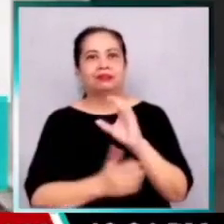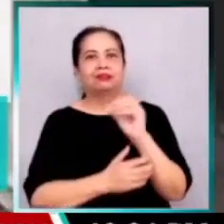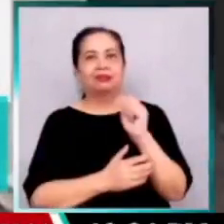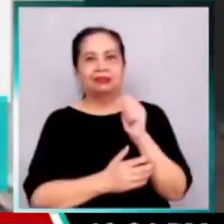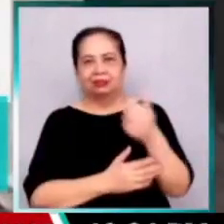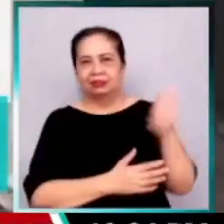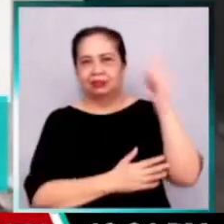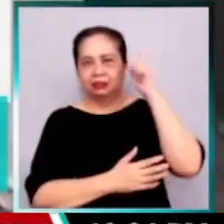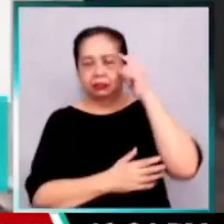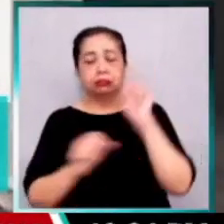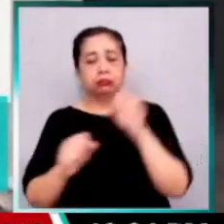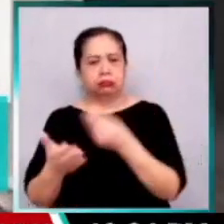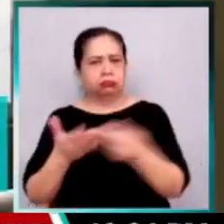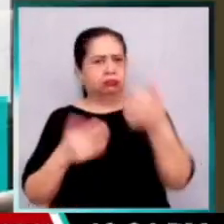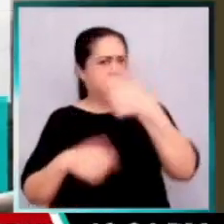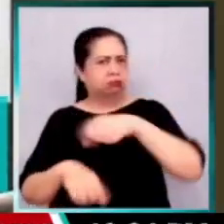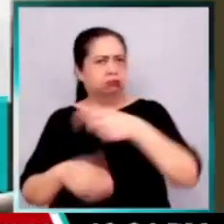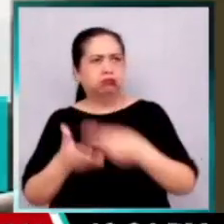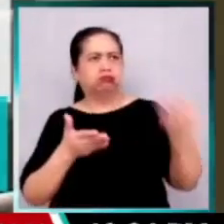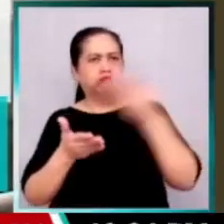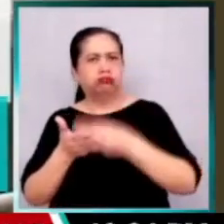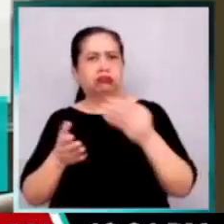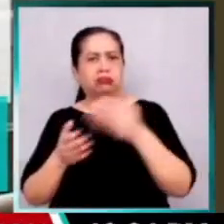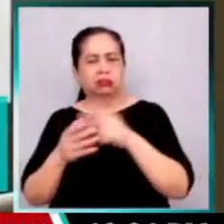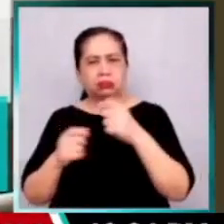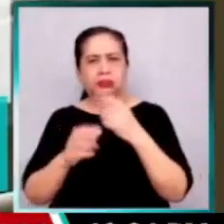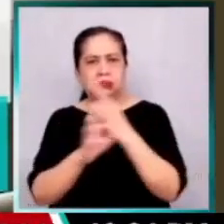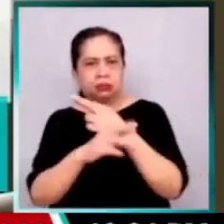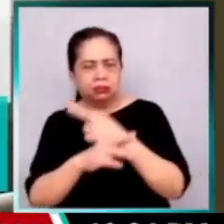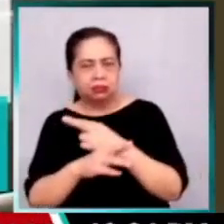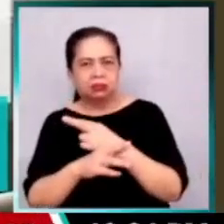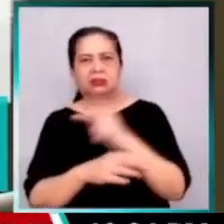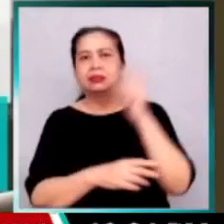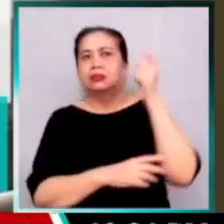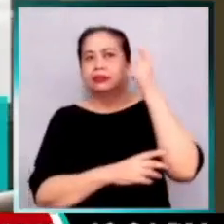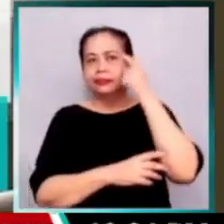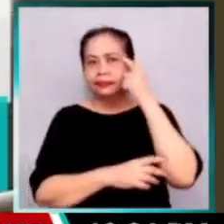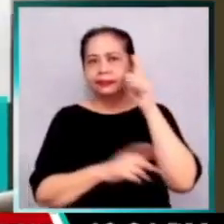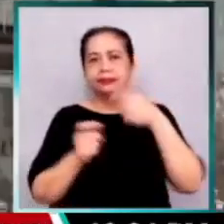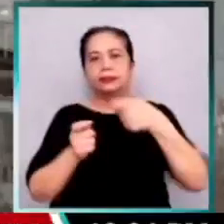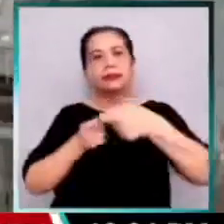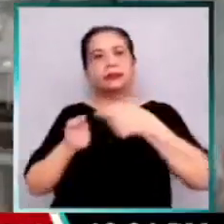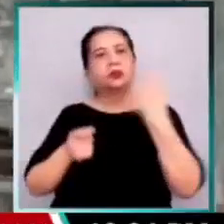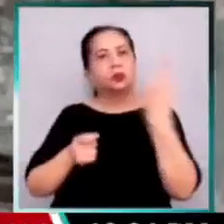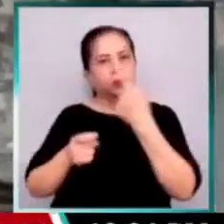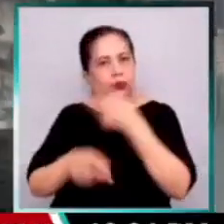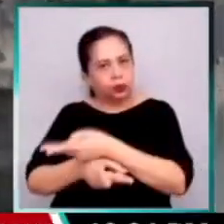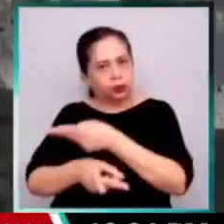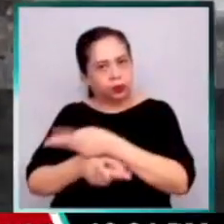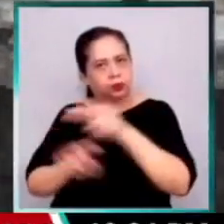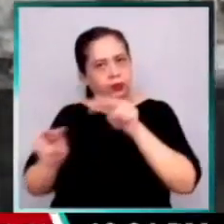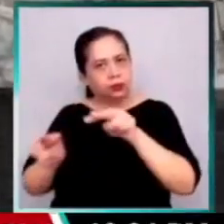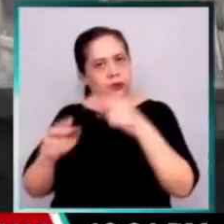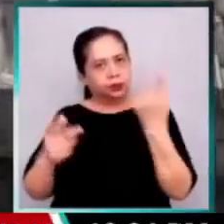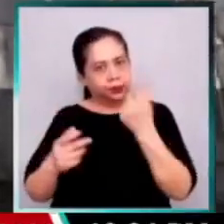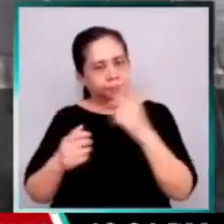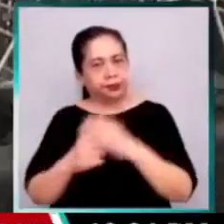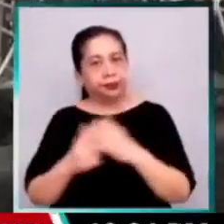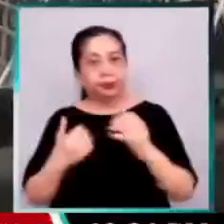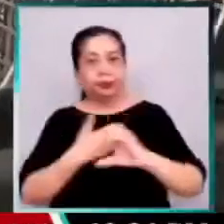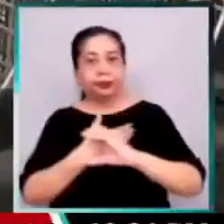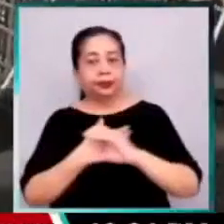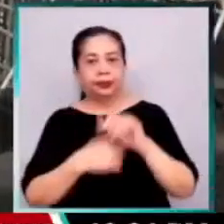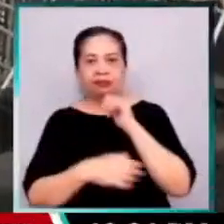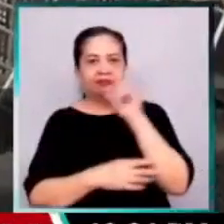ng bulto-bulto ng mga spare parts. Ang gobyerno dapat ay regulator lamang. Sa kasalukuyang kontrata, hindi gobyerno